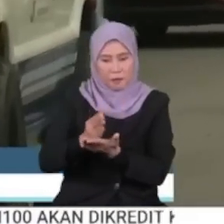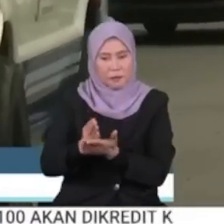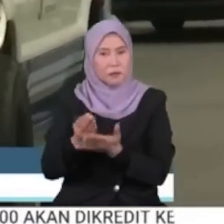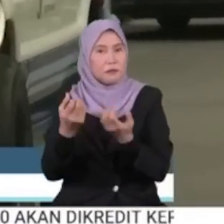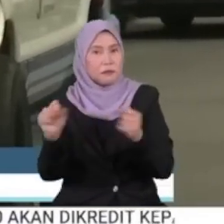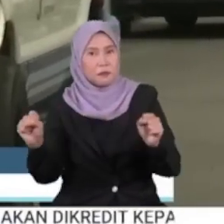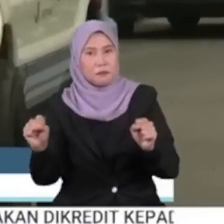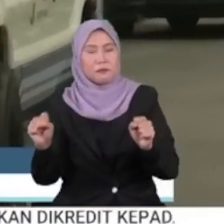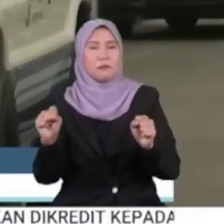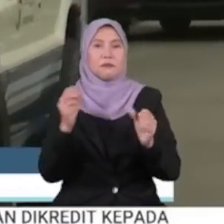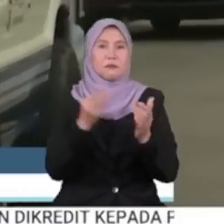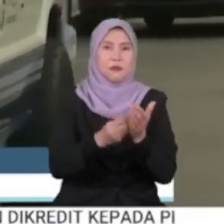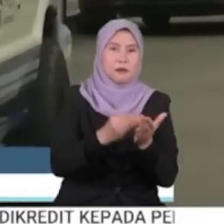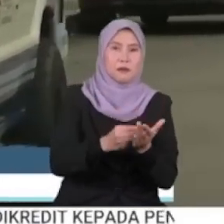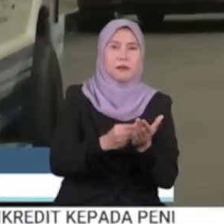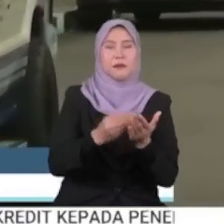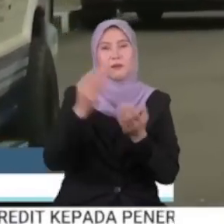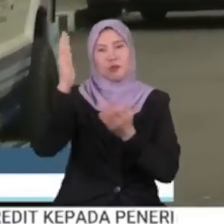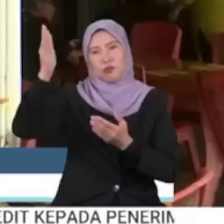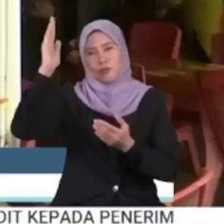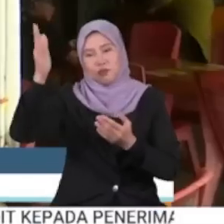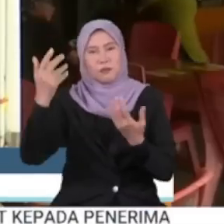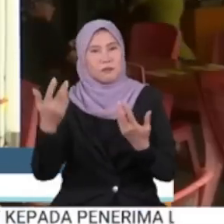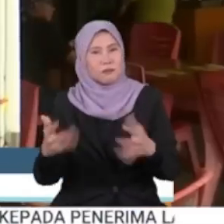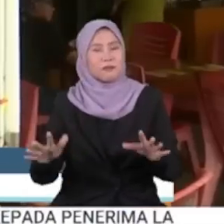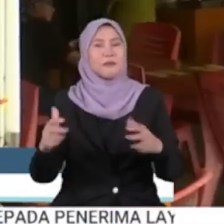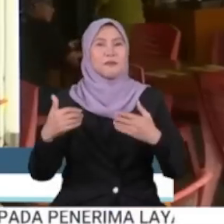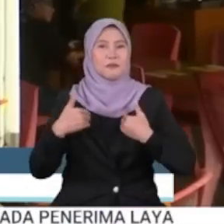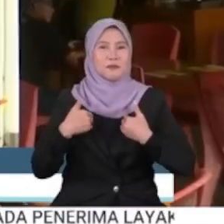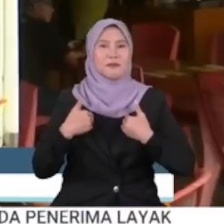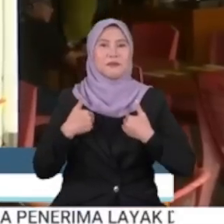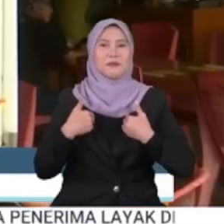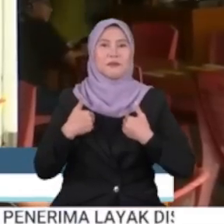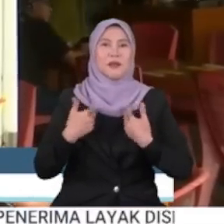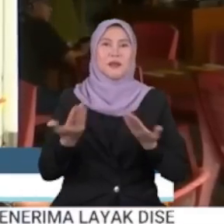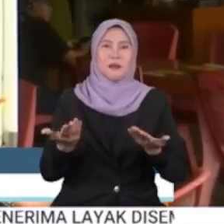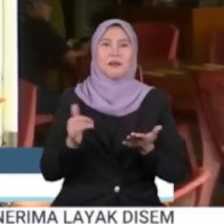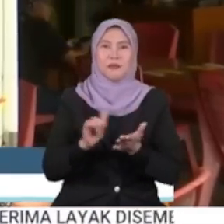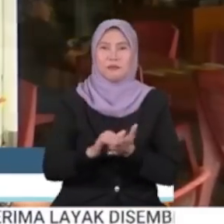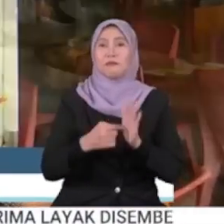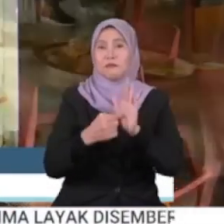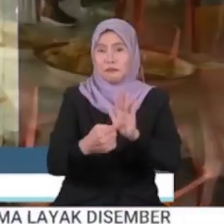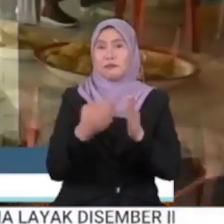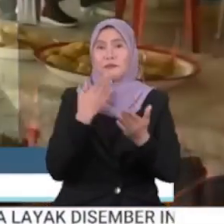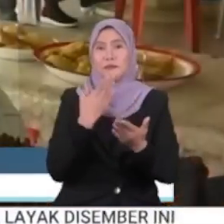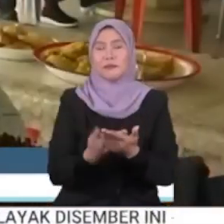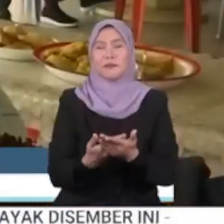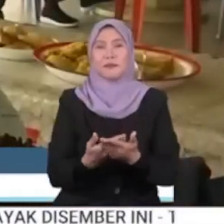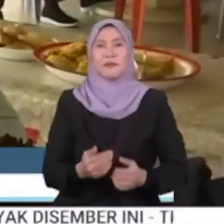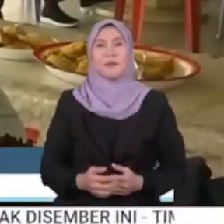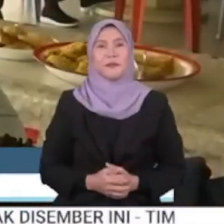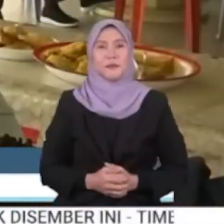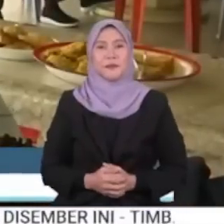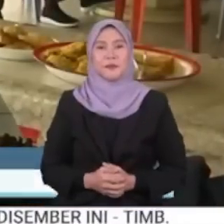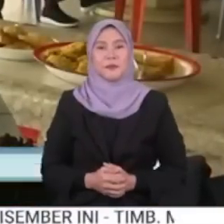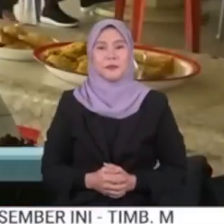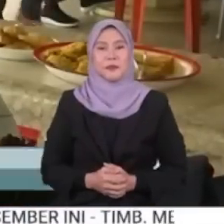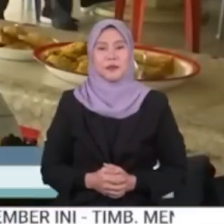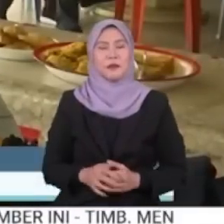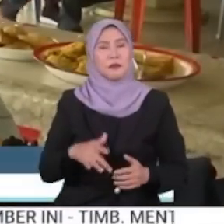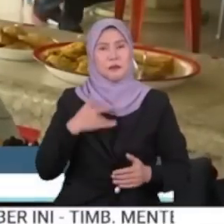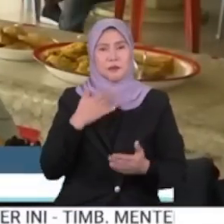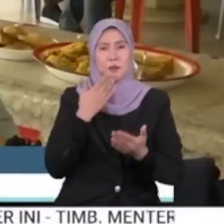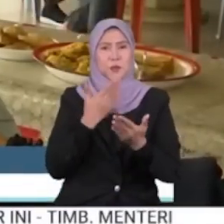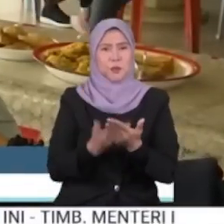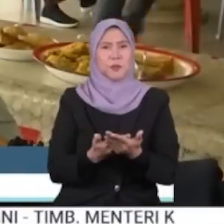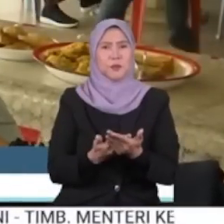ada, perkara-perkara yang dibentang dah ada. Jadi itu satu pertanda yang baiklah. Jadi saya rasa baguslah,